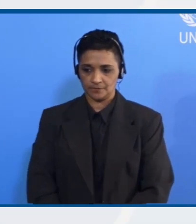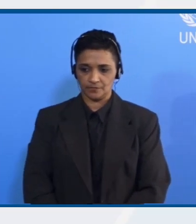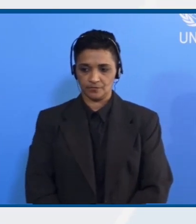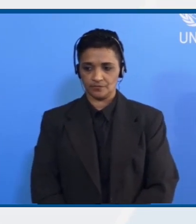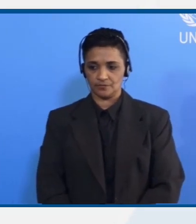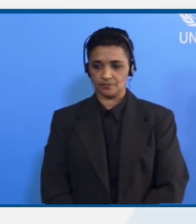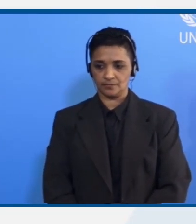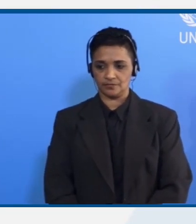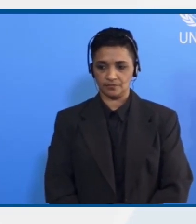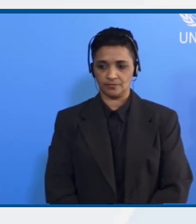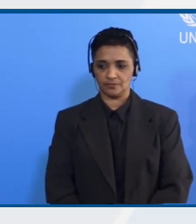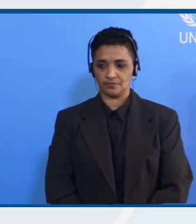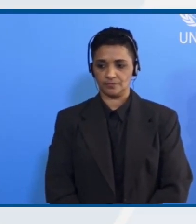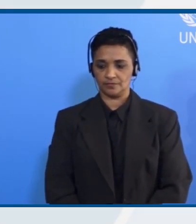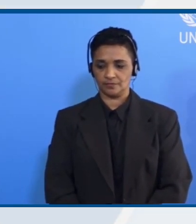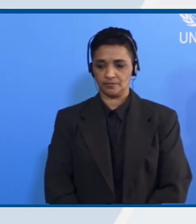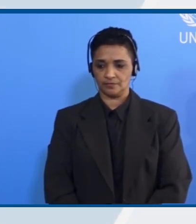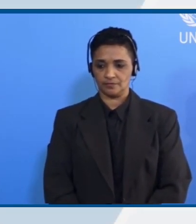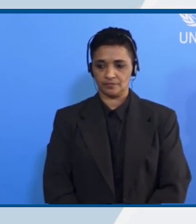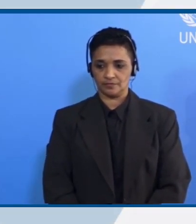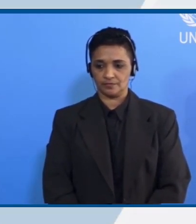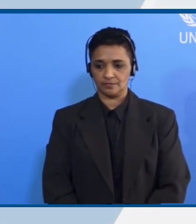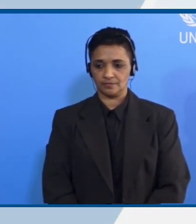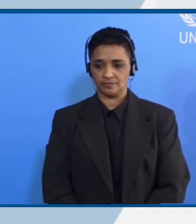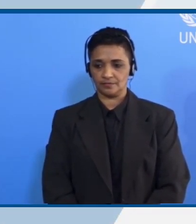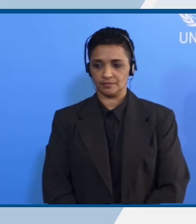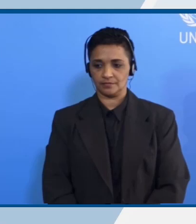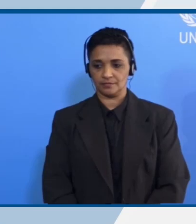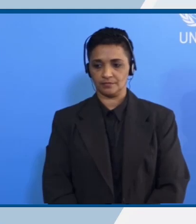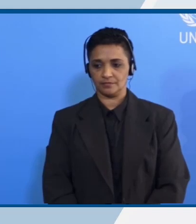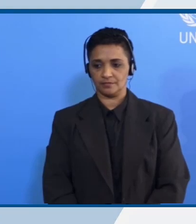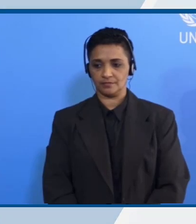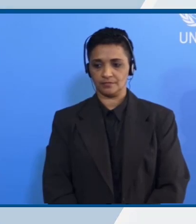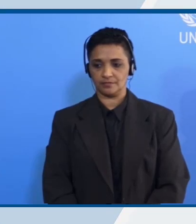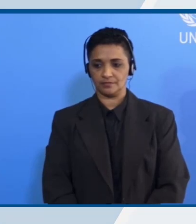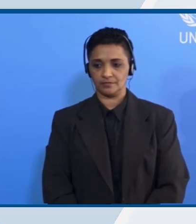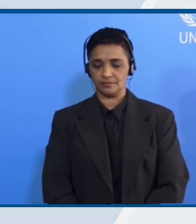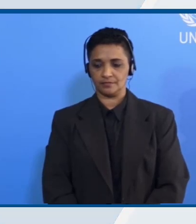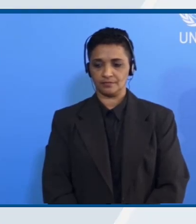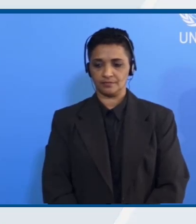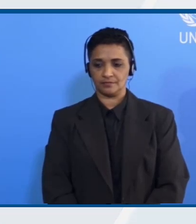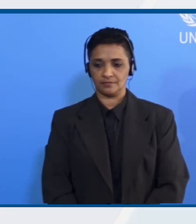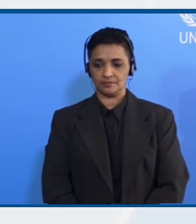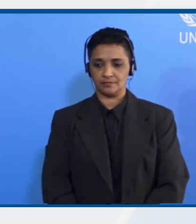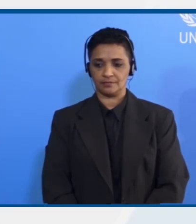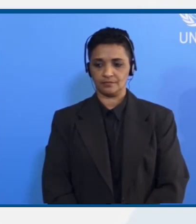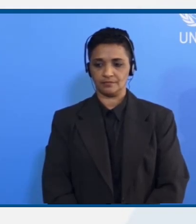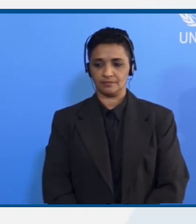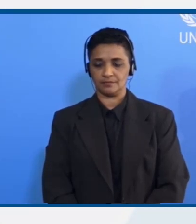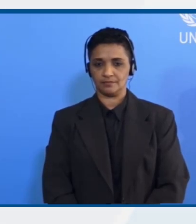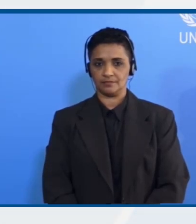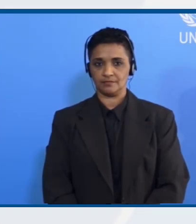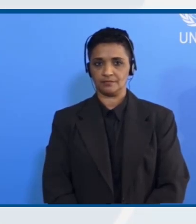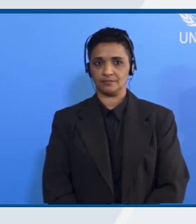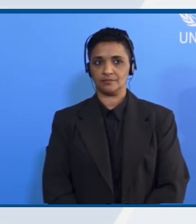किंवा कोंबडी पालन शेळीपालन करण्यासाठीचे आम्ही पैसे दिलेले, तर ते काम चांगलं झालेलं बघून गव्हर्नमेंटनं परत त्याला एक स्कीम